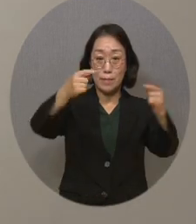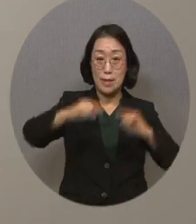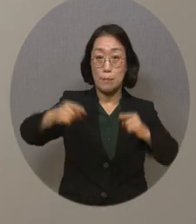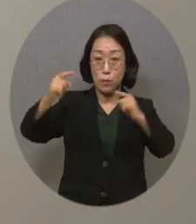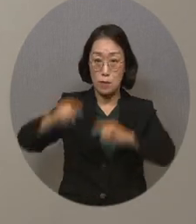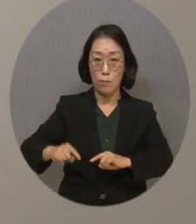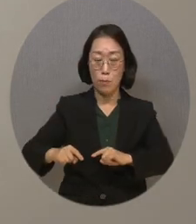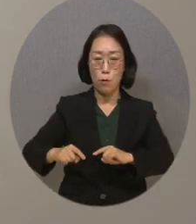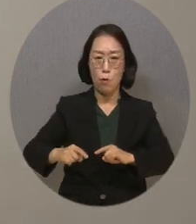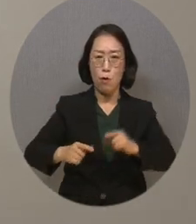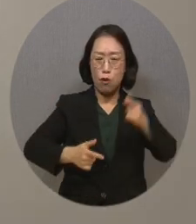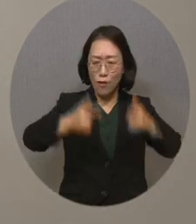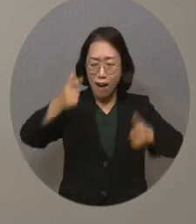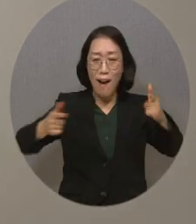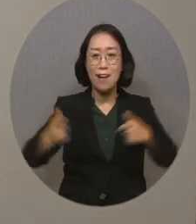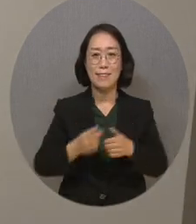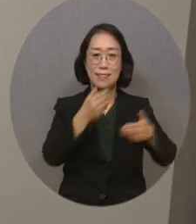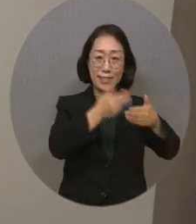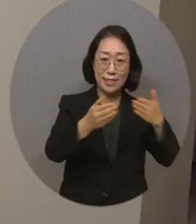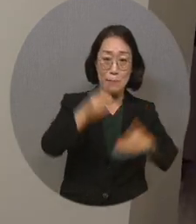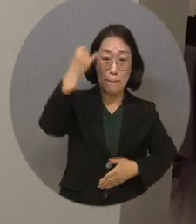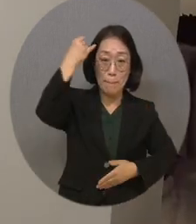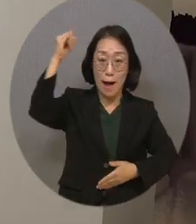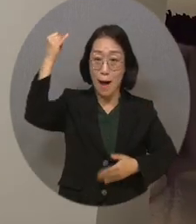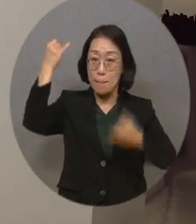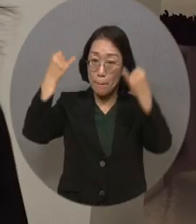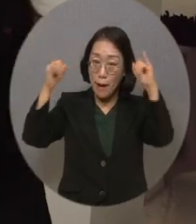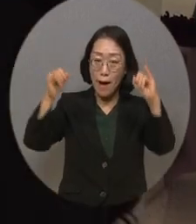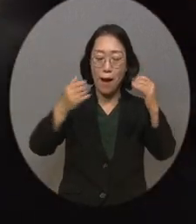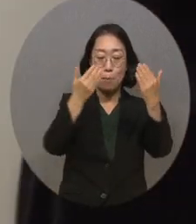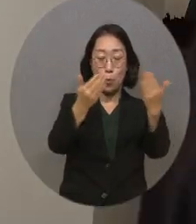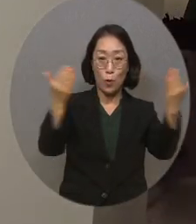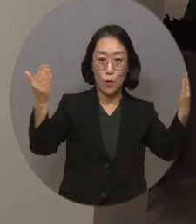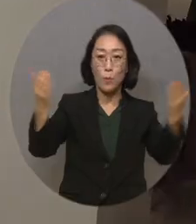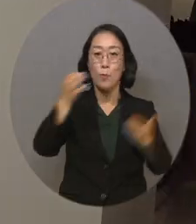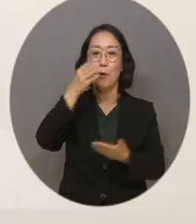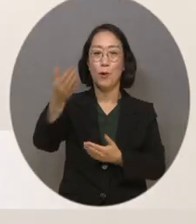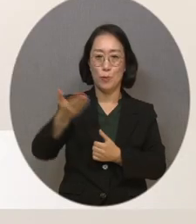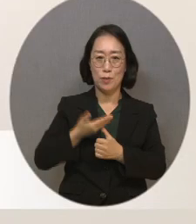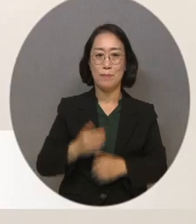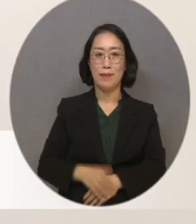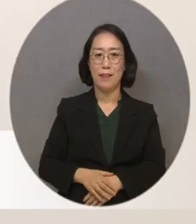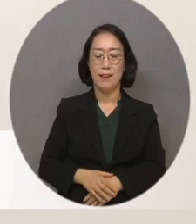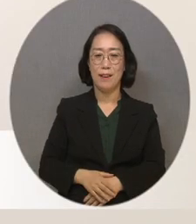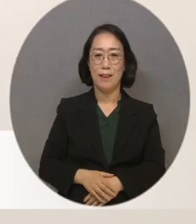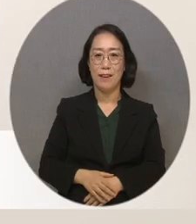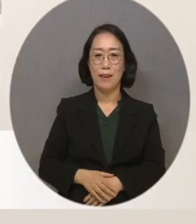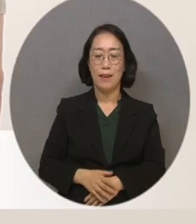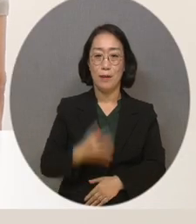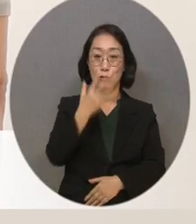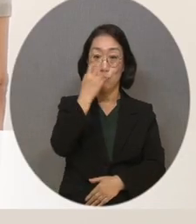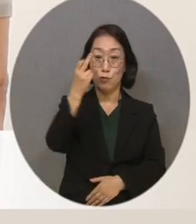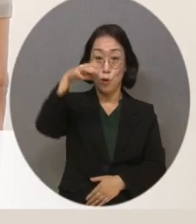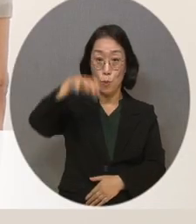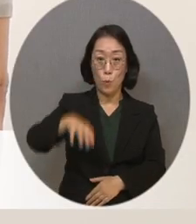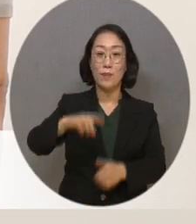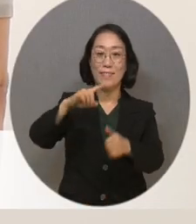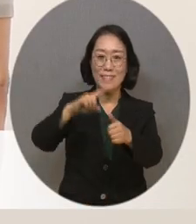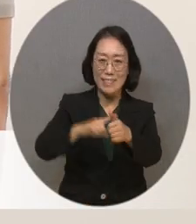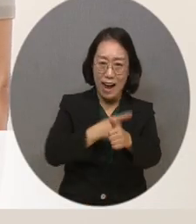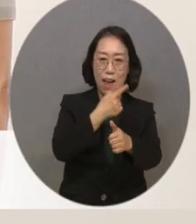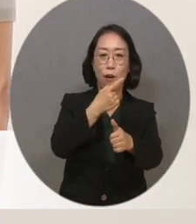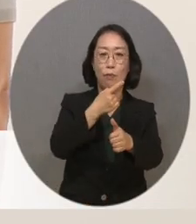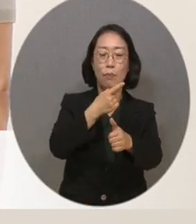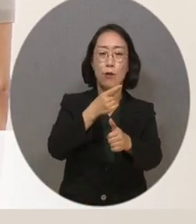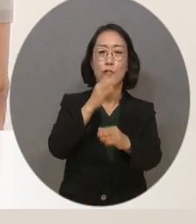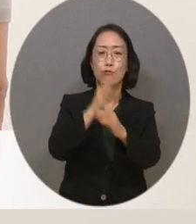각기 다른 색채를 가진 창의적인 작품들을 선보였습니다. 사실 순천이 생태도시,